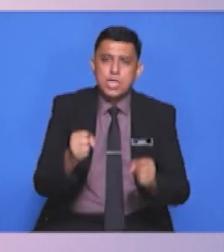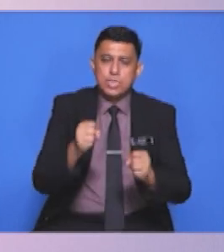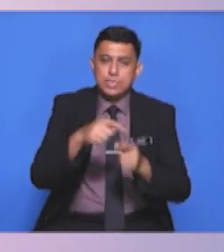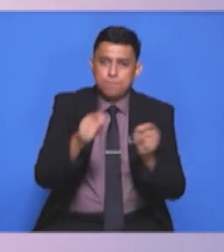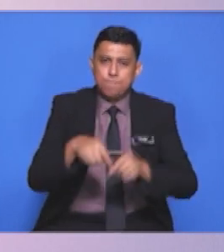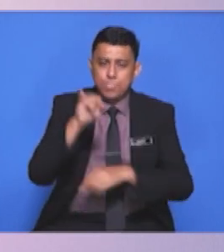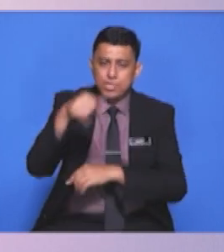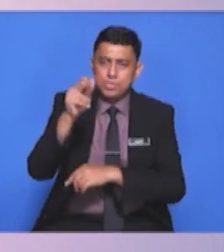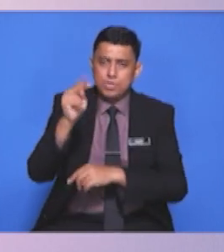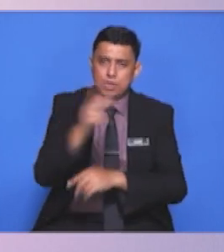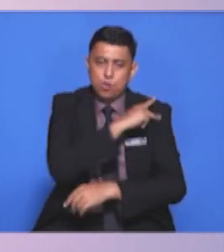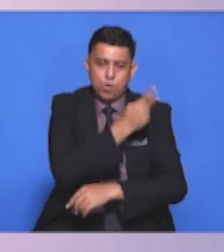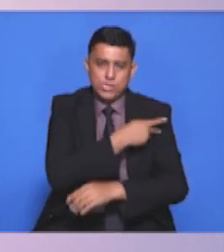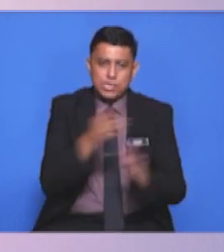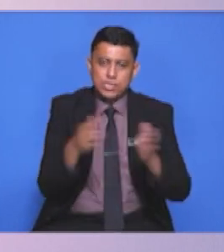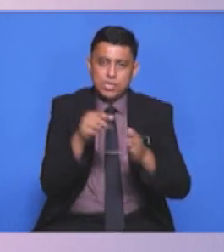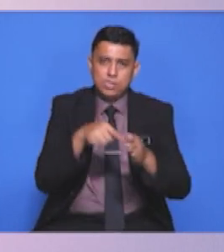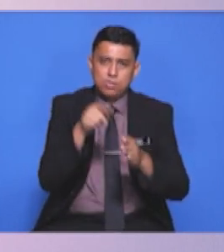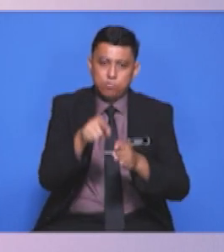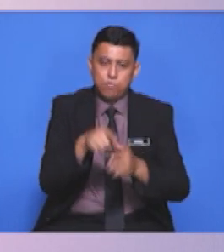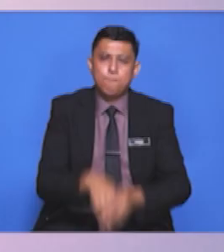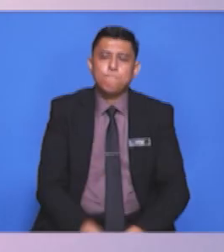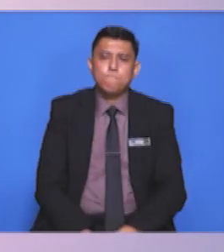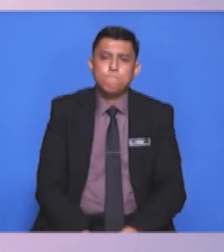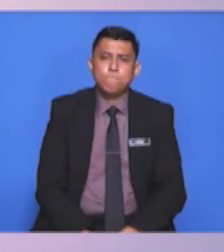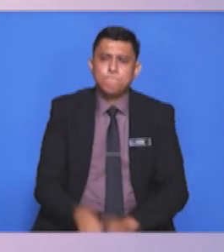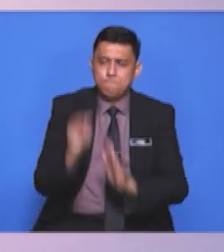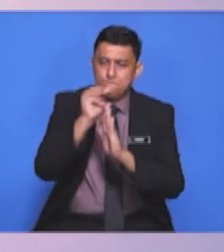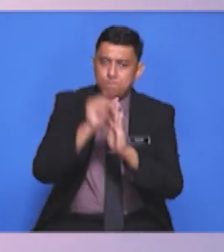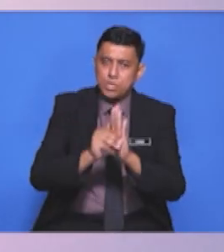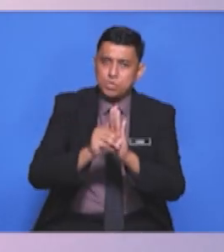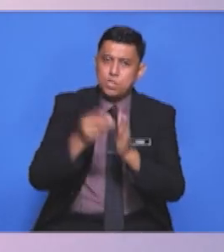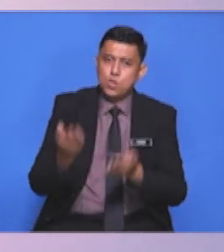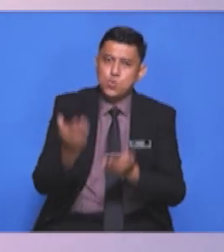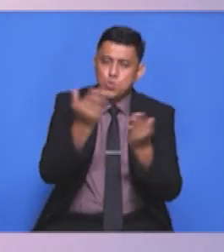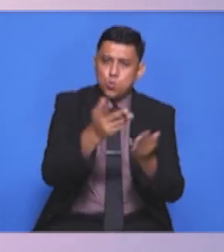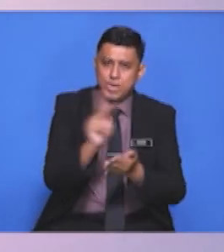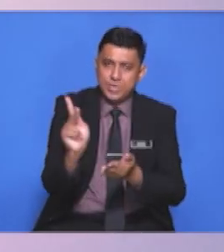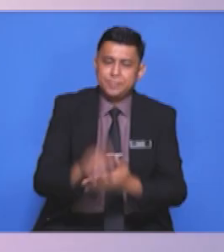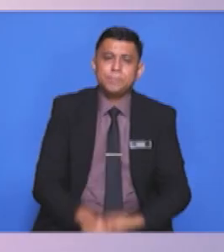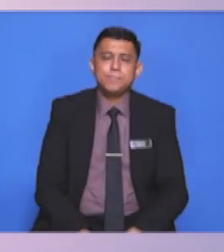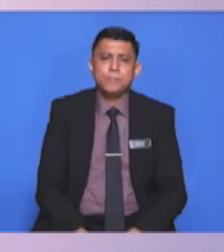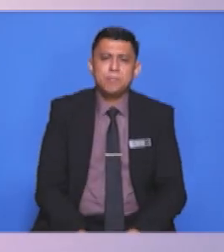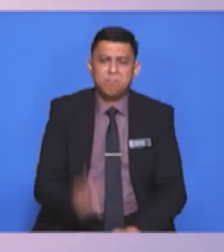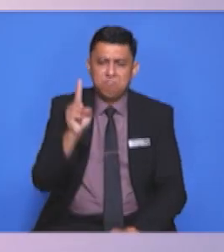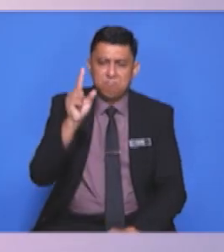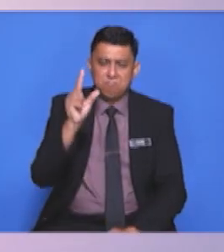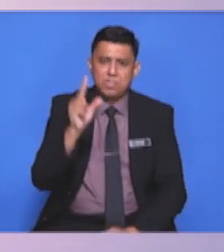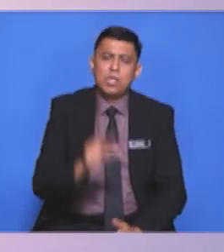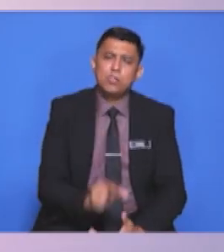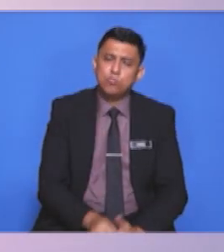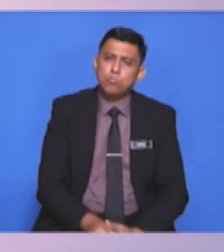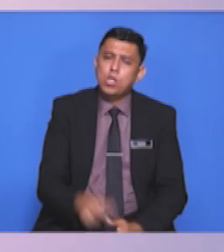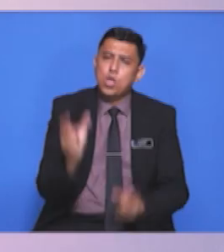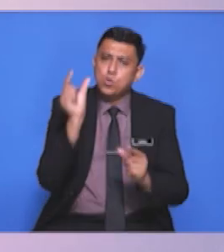kesalahan dalam cuman surga bagi perkataan yang hanya ada satu suka the penuh